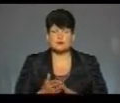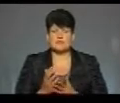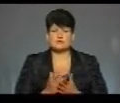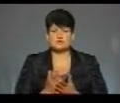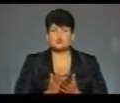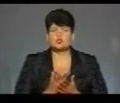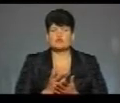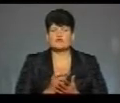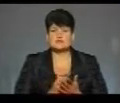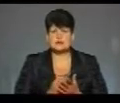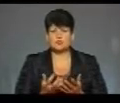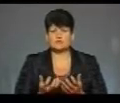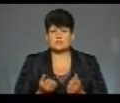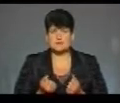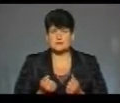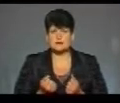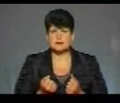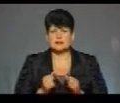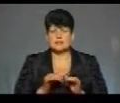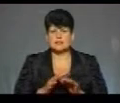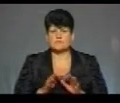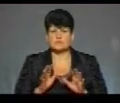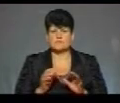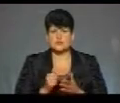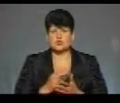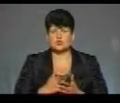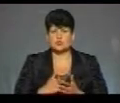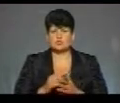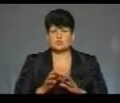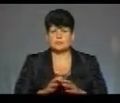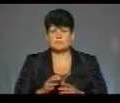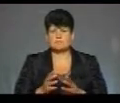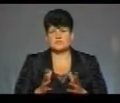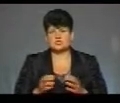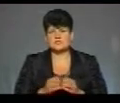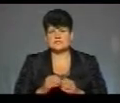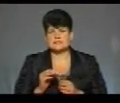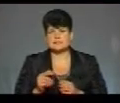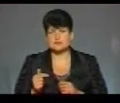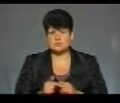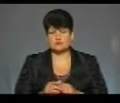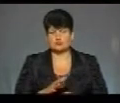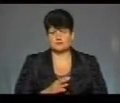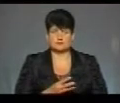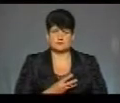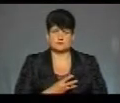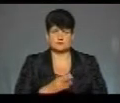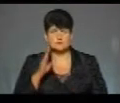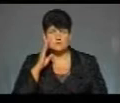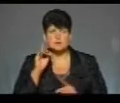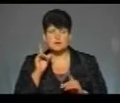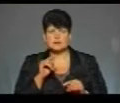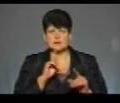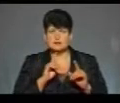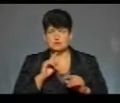за період зборів отримав, так як і діючий військовослужбовець. Тобто більше 10 тисяч гривень, щоб десь було стимул юнакам їхати на